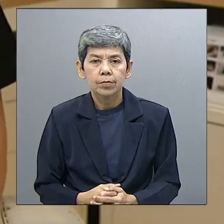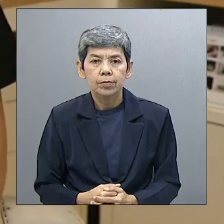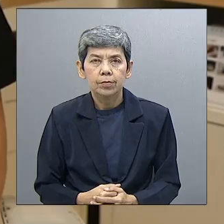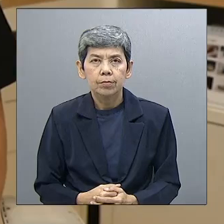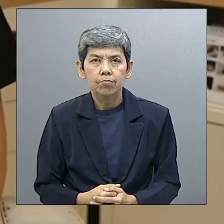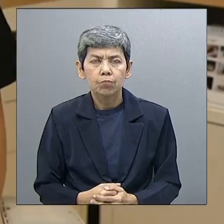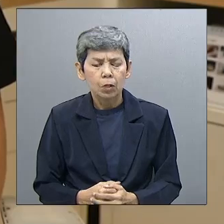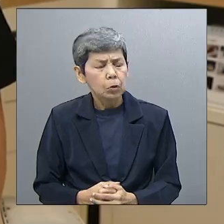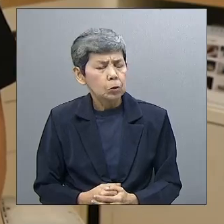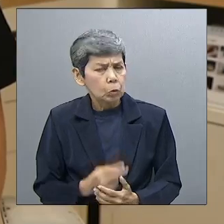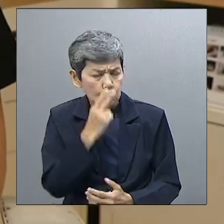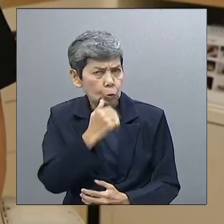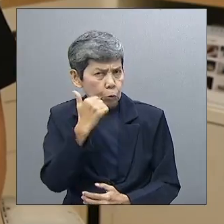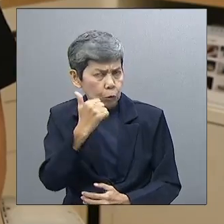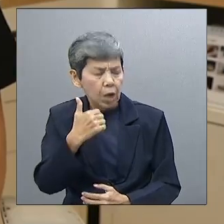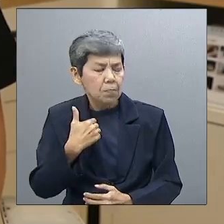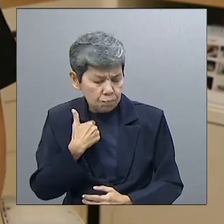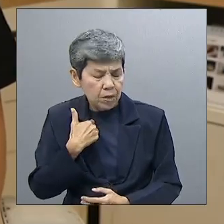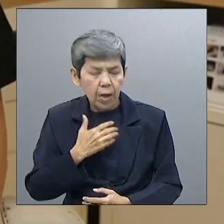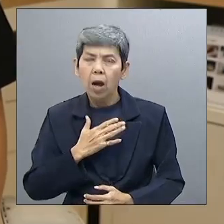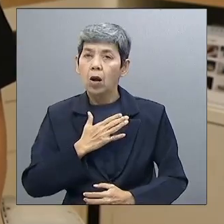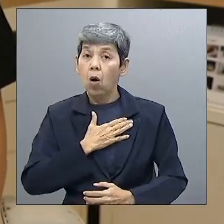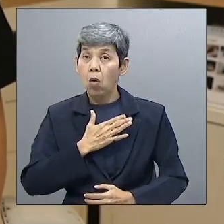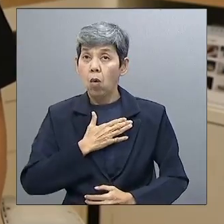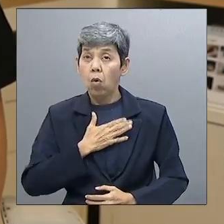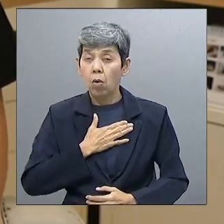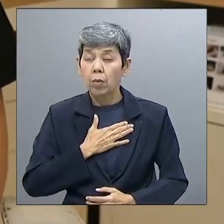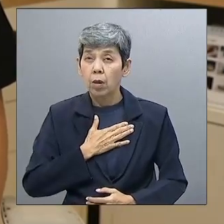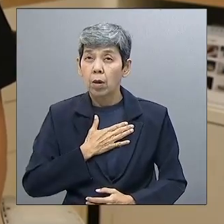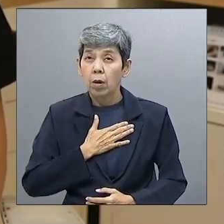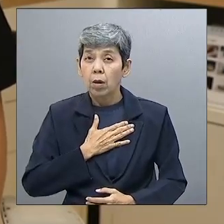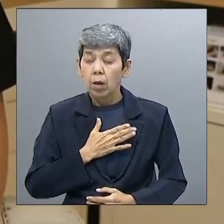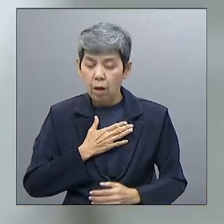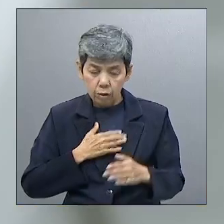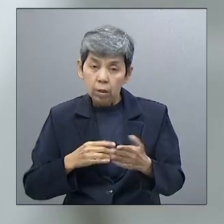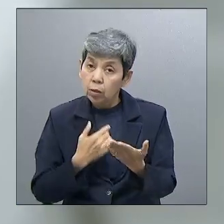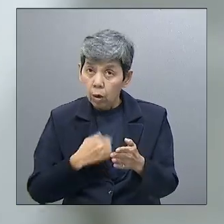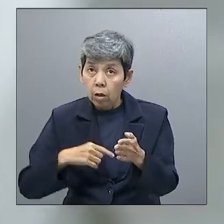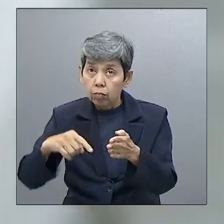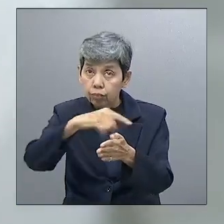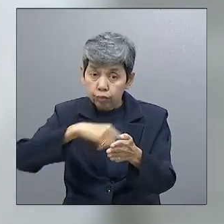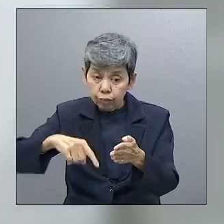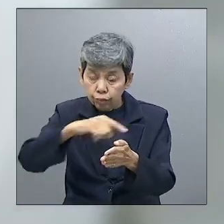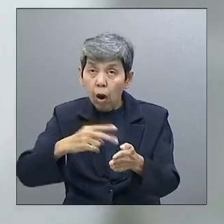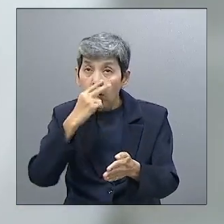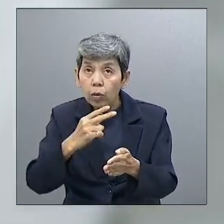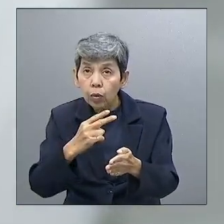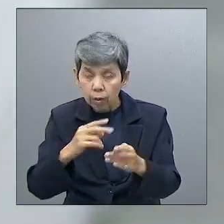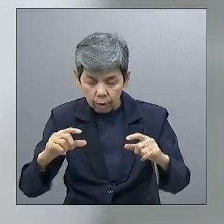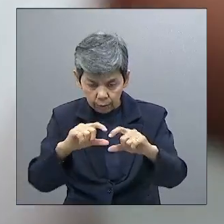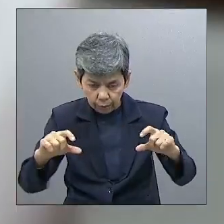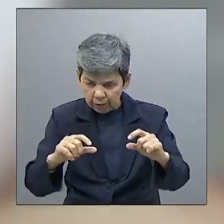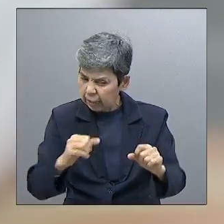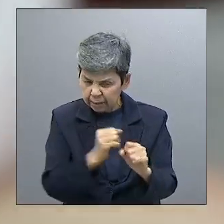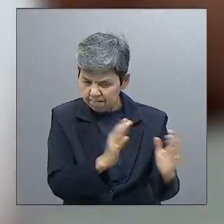จุดเด่นที่สุดของเราน่าจะเป็นการที่เราใส่รายละเอียดนะครับให้มันเหมือนของจ